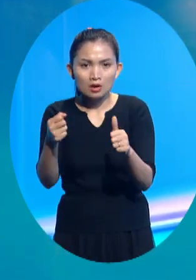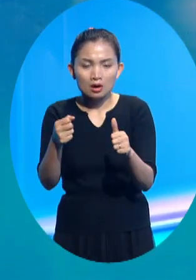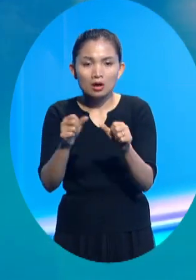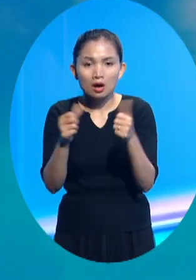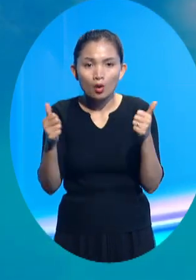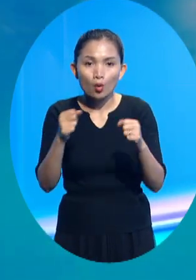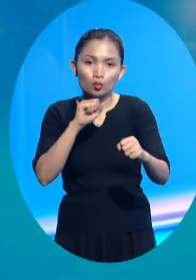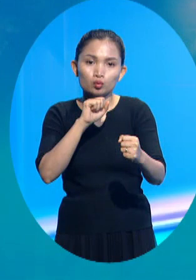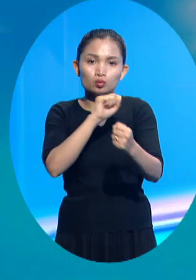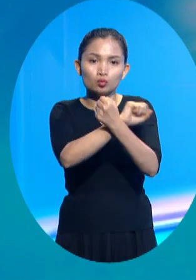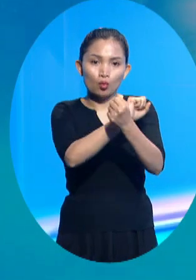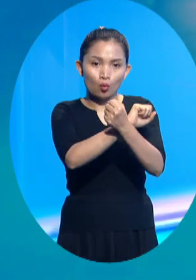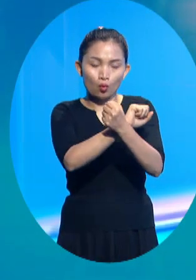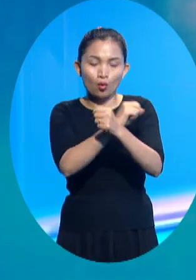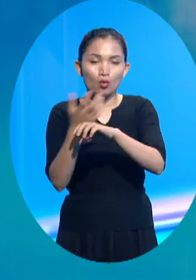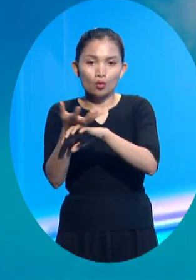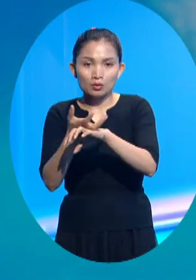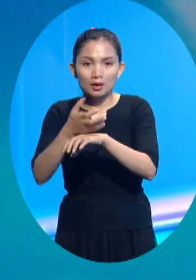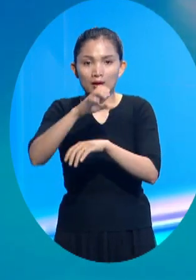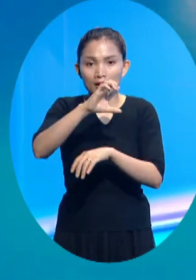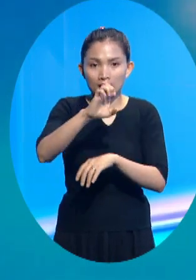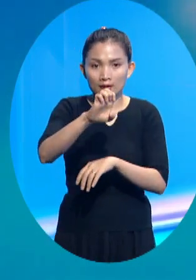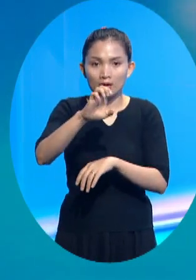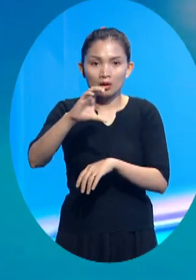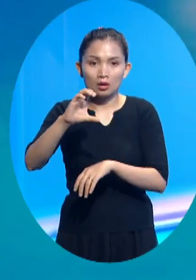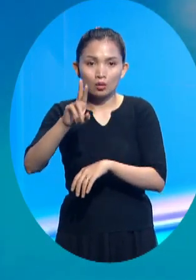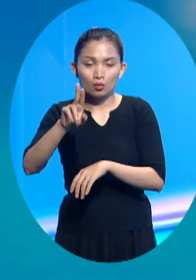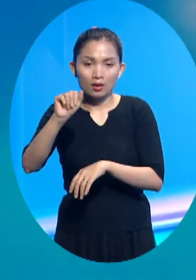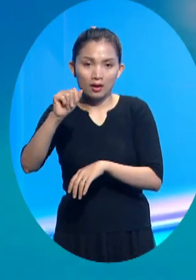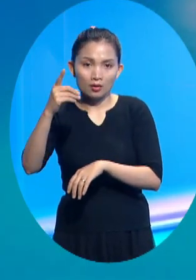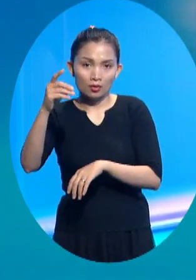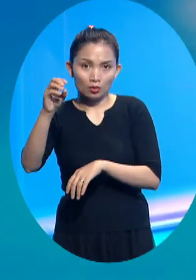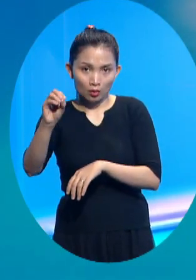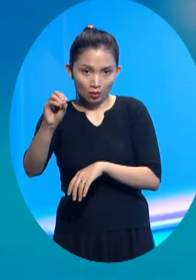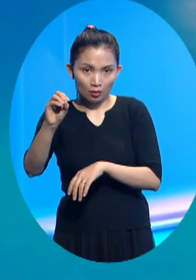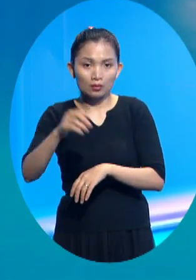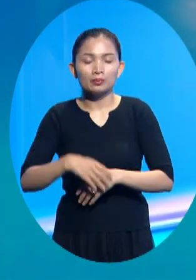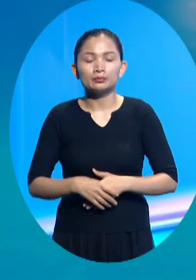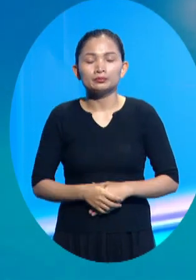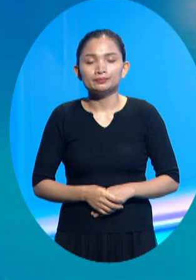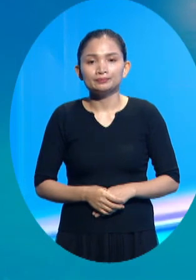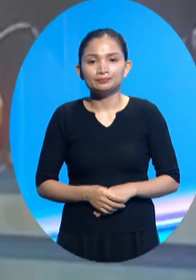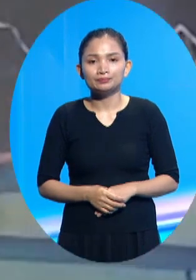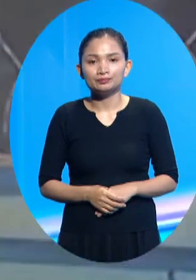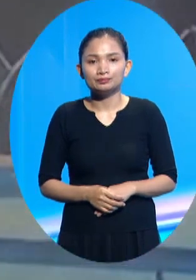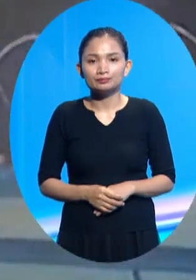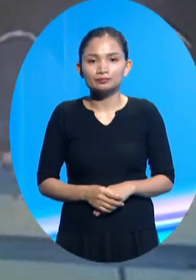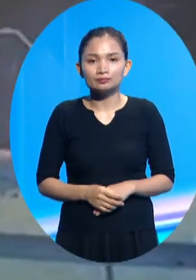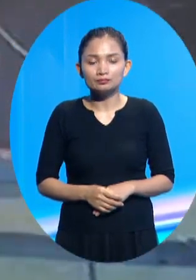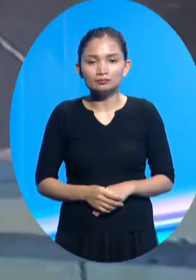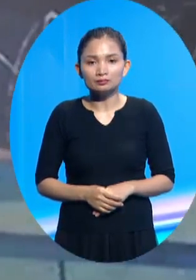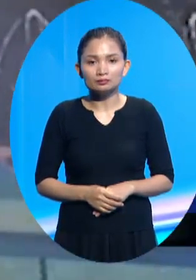chính phủ equador trước đó đã phải ban bố tình trạng khẩn cấp kéo dài 60 ngày tại các nhà tù ở quốc gia này